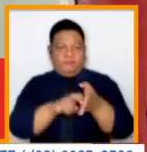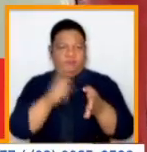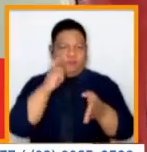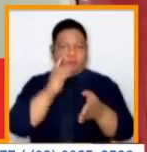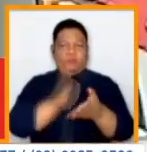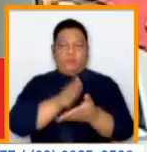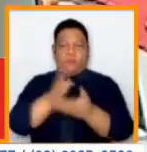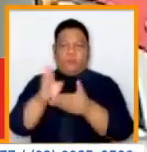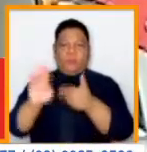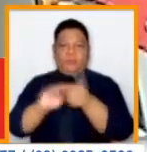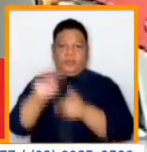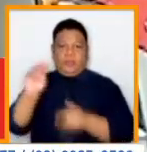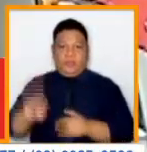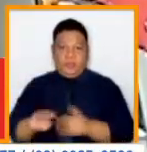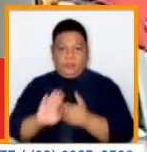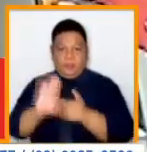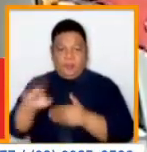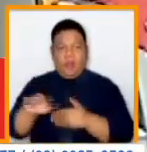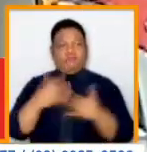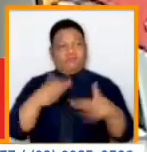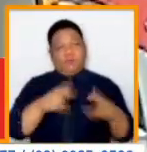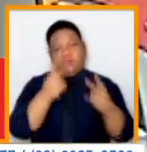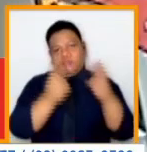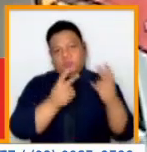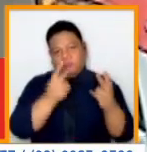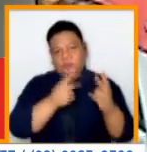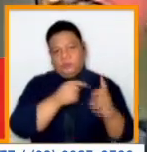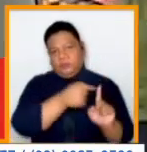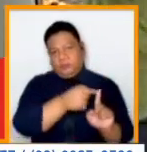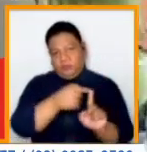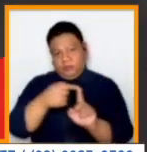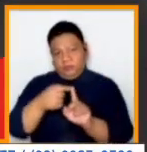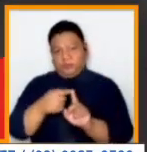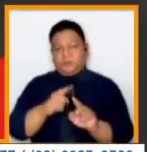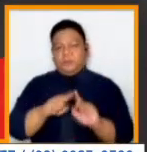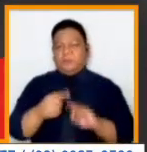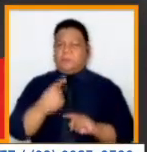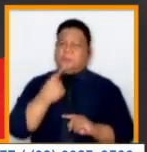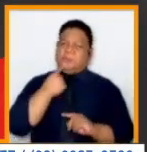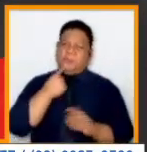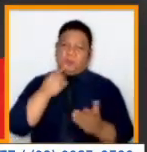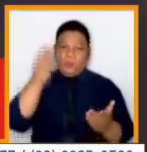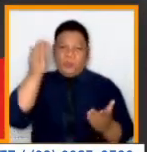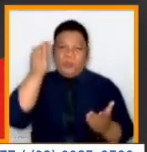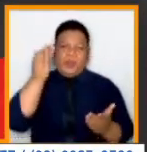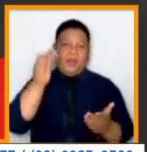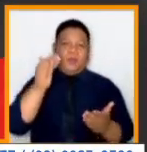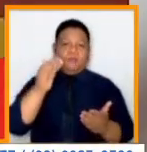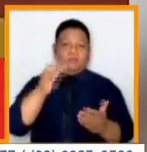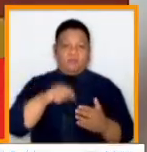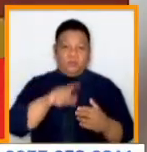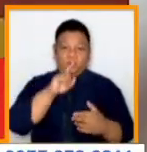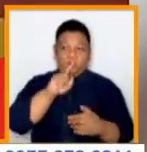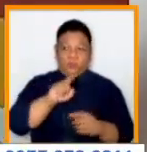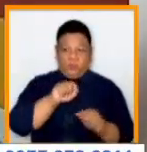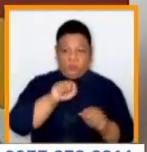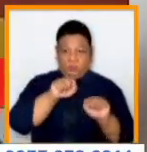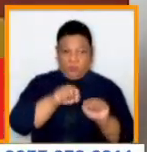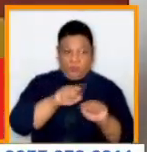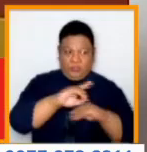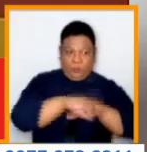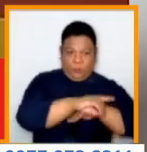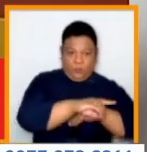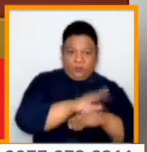ng namayapang mahal sa buhay. Pero dismayado siya dahil hindi pa rin diretso ang biyahe papuntang Maynila. Dapat diretso na